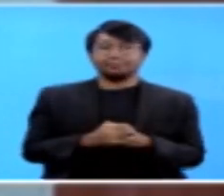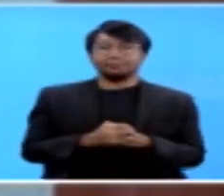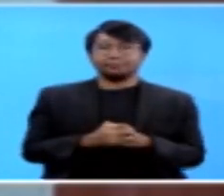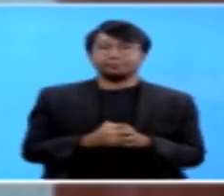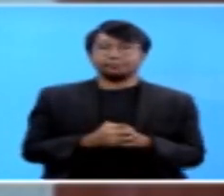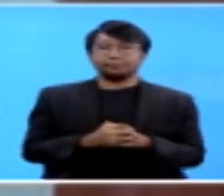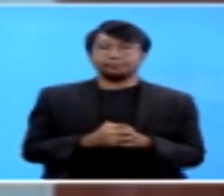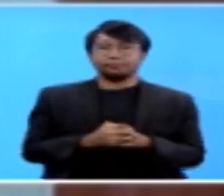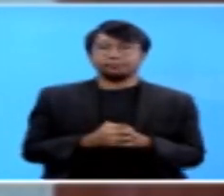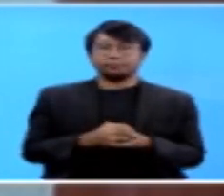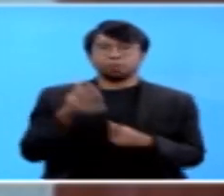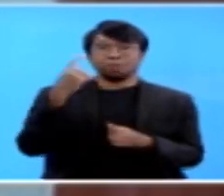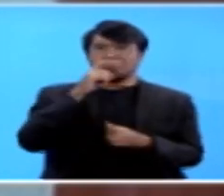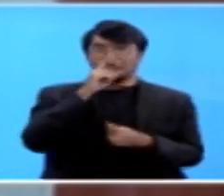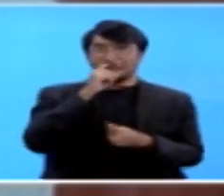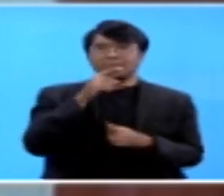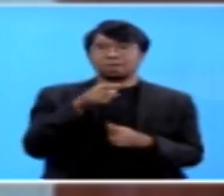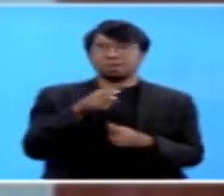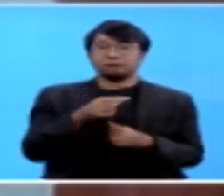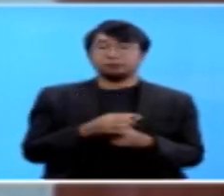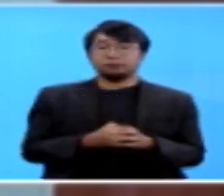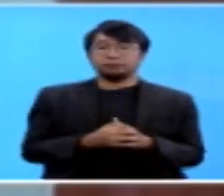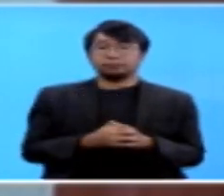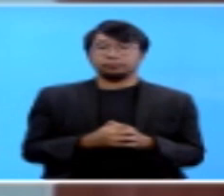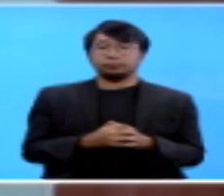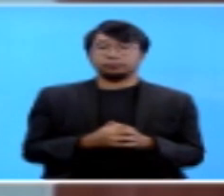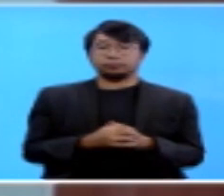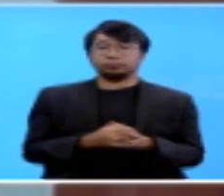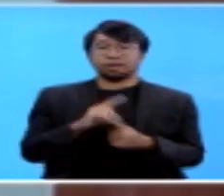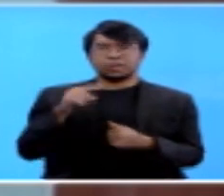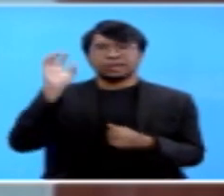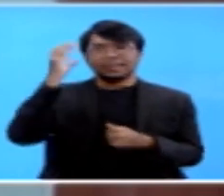Bapak Kabid dari Dinas Pendidikan sudah datang ke sekolah